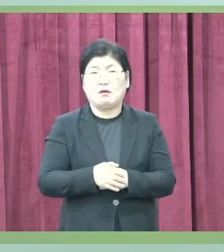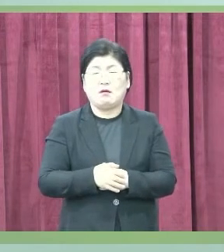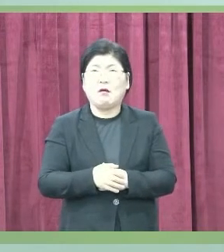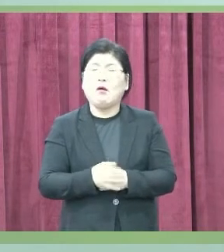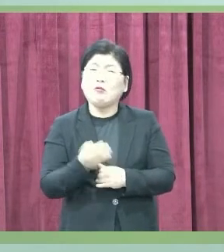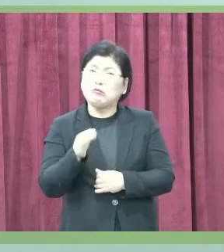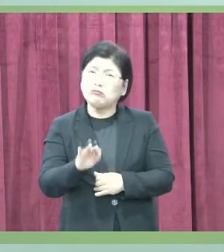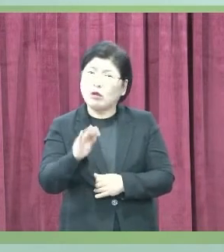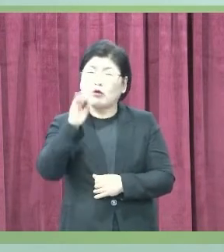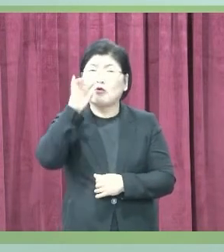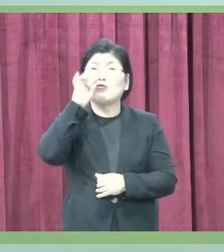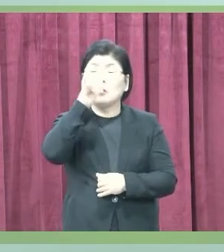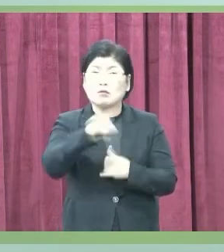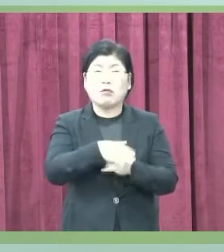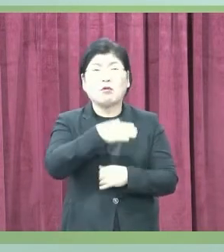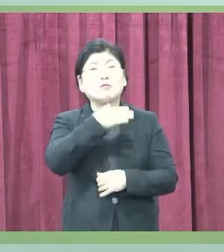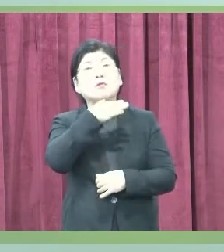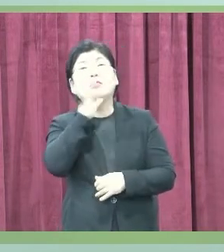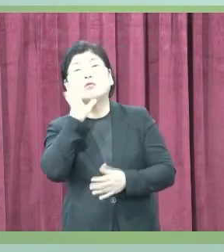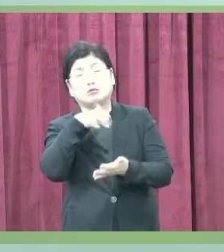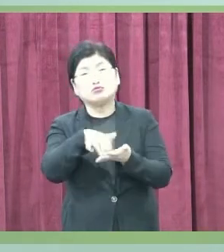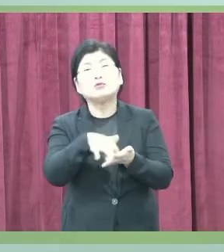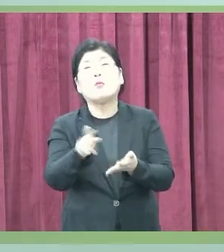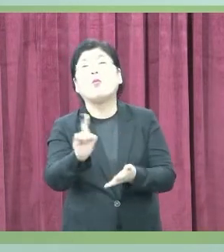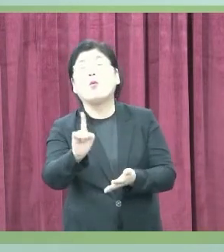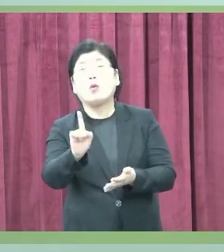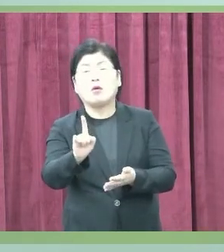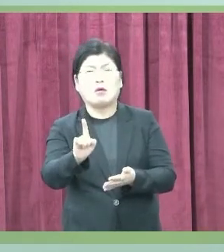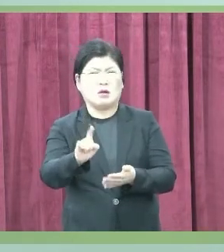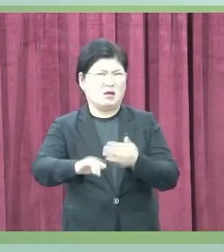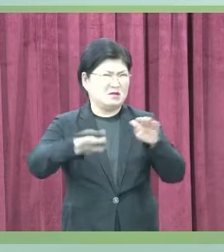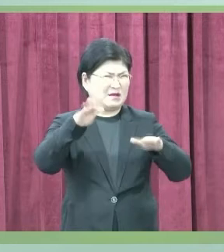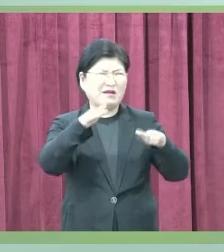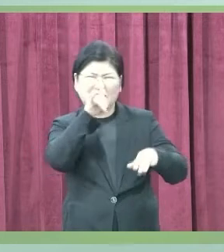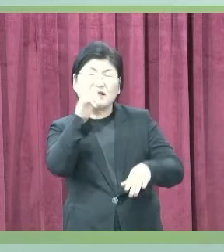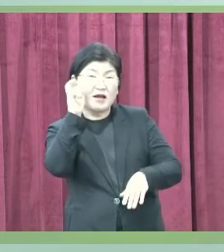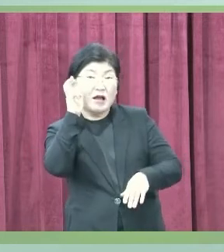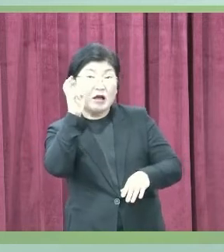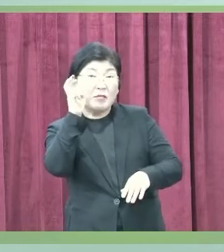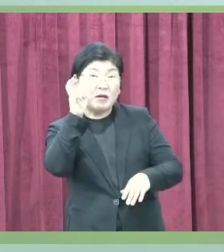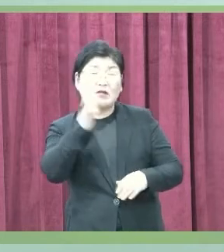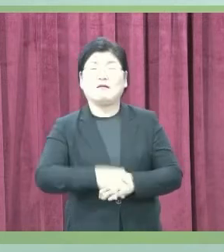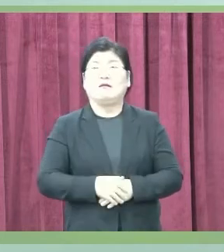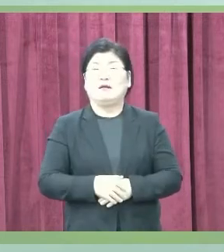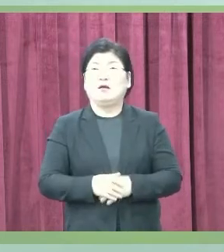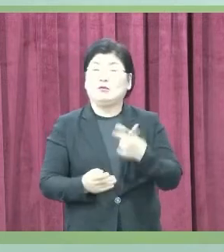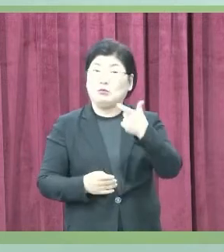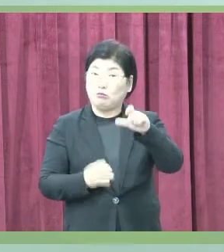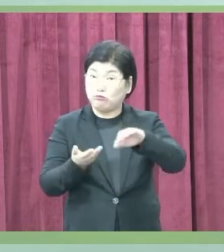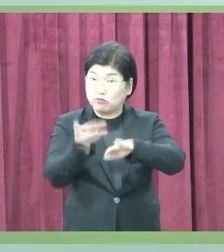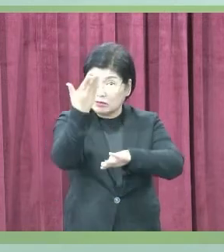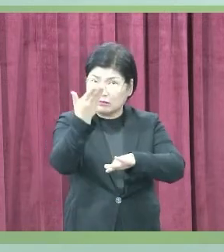아니 근데 거기 그 노령 인구의 비율이 어떤데 그거에 따라 틀려지지 않을까? 궁금해하실 것 같아서 65세 이상의